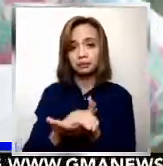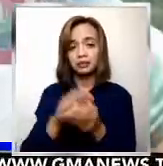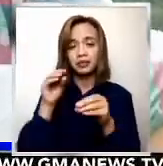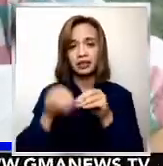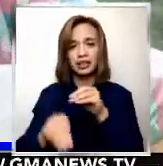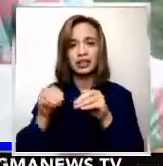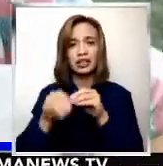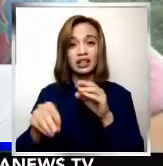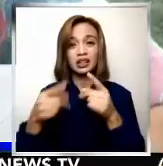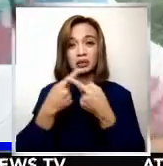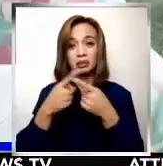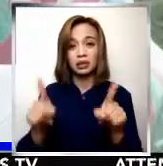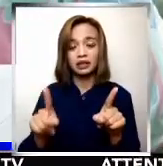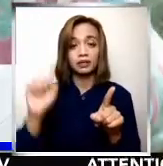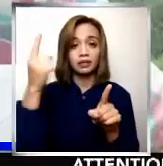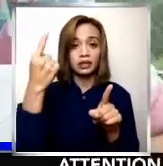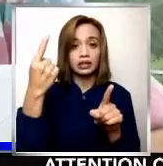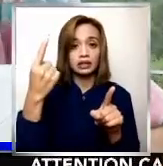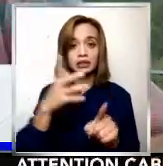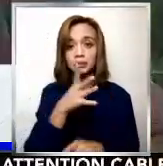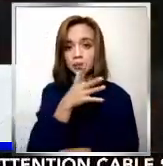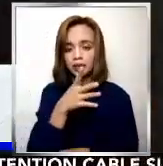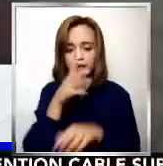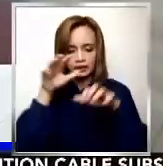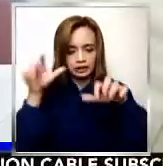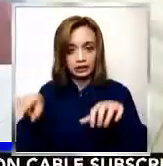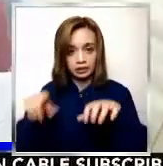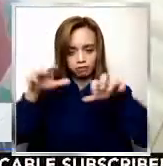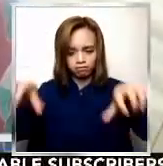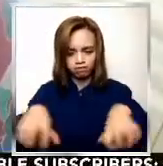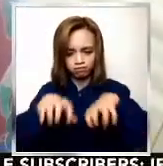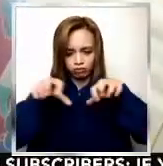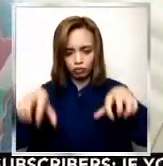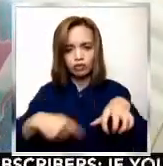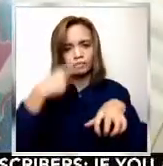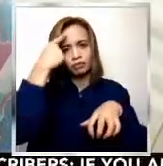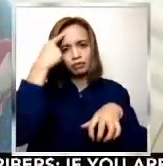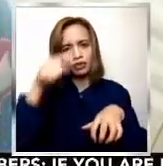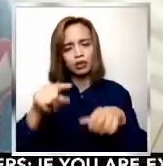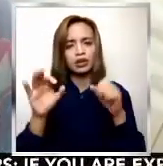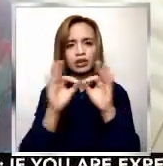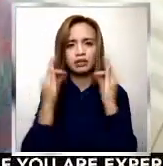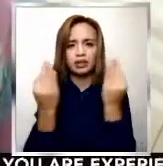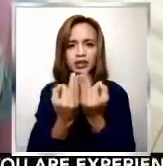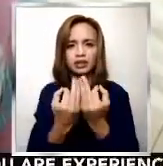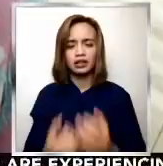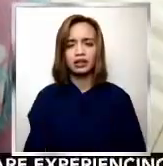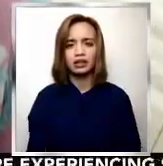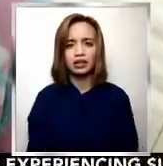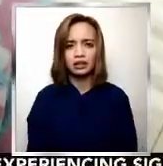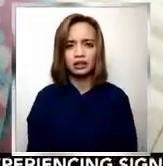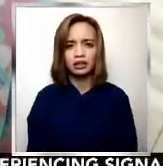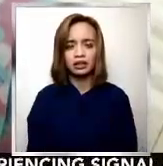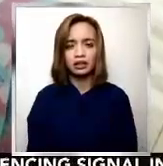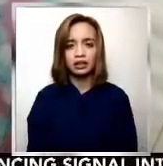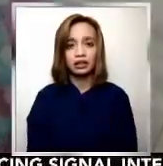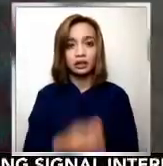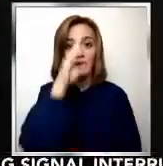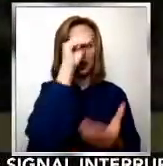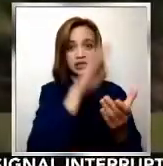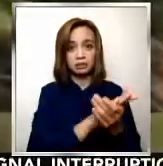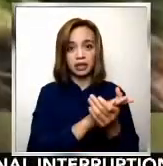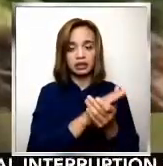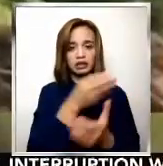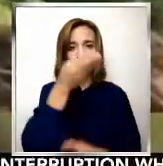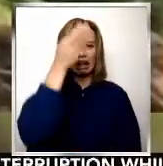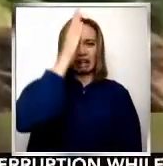muna ang kumakayod para sa pamilya. Nabali po ang anim na ribs niya, hindi na niya maano yung kamay niya.